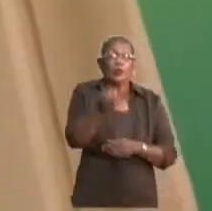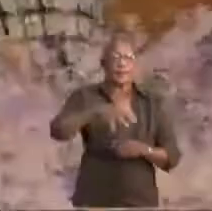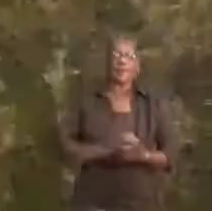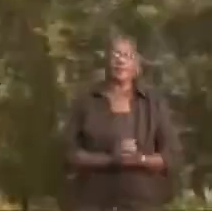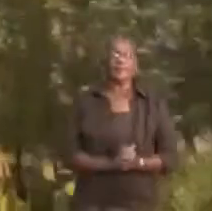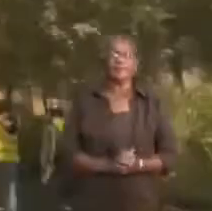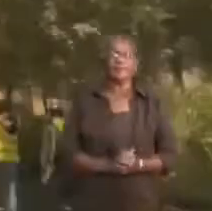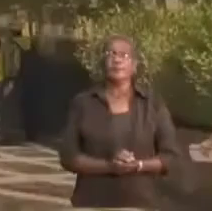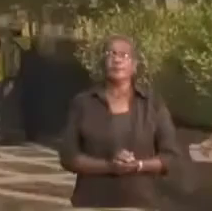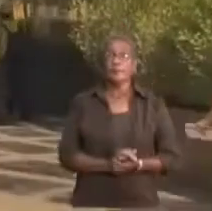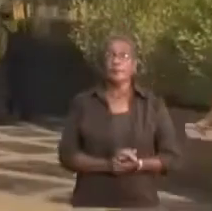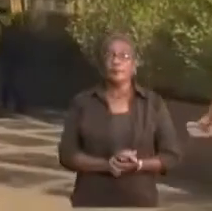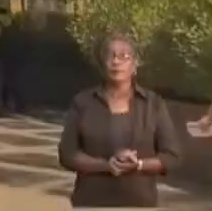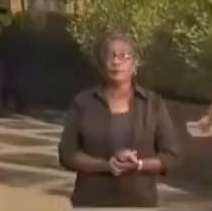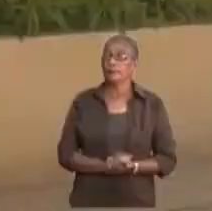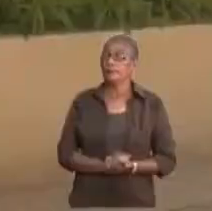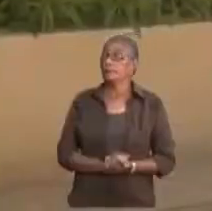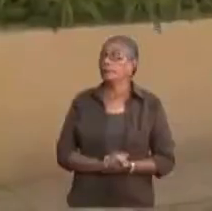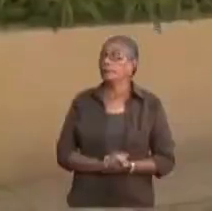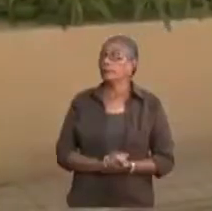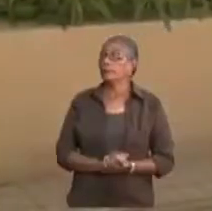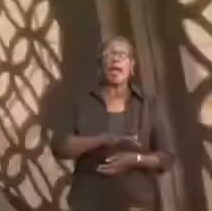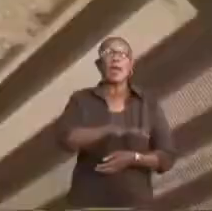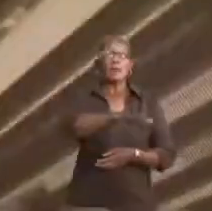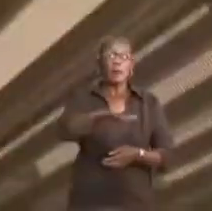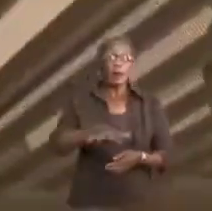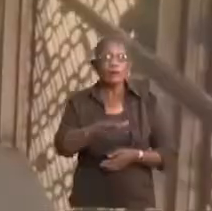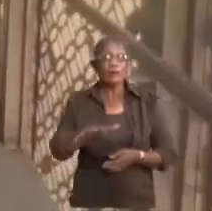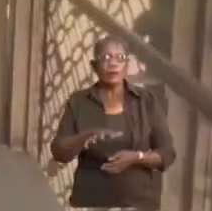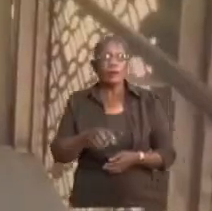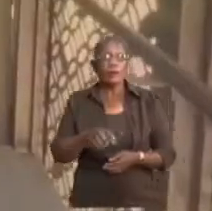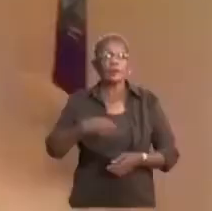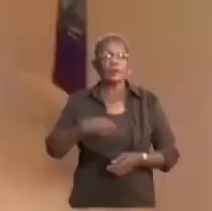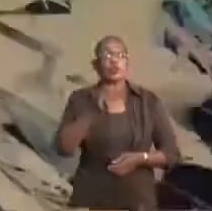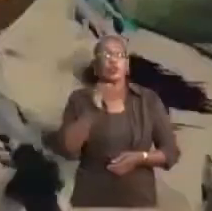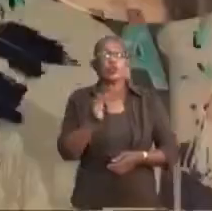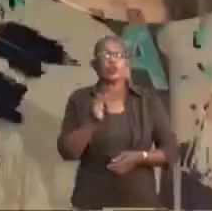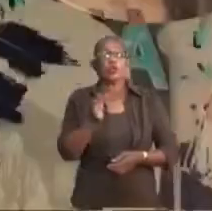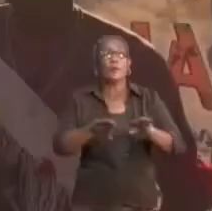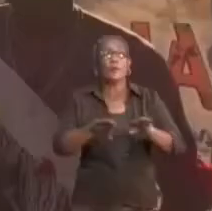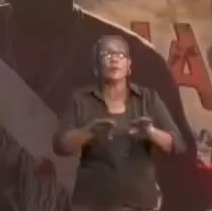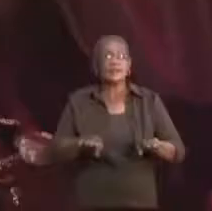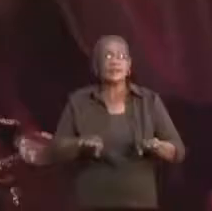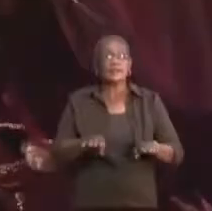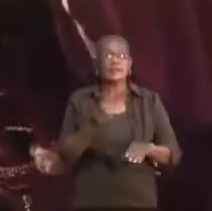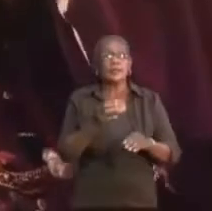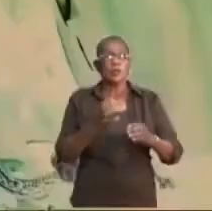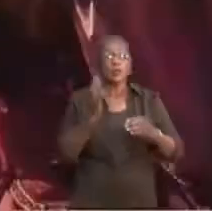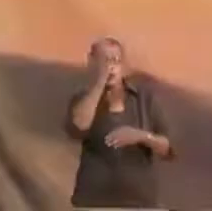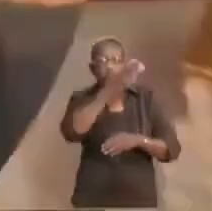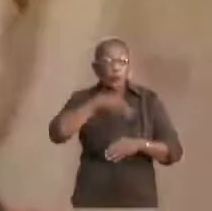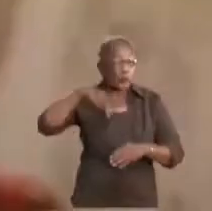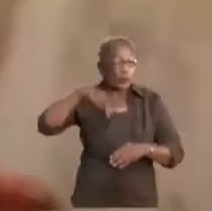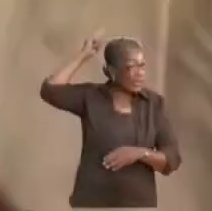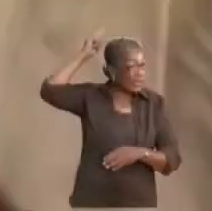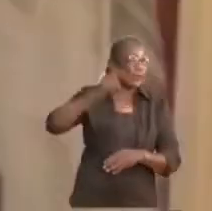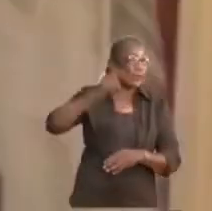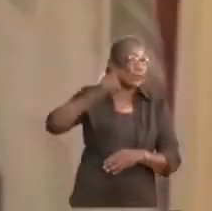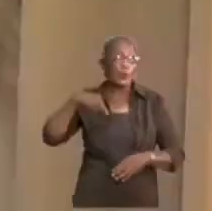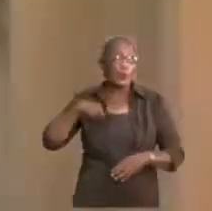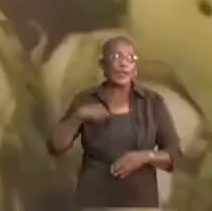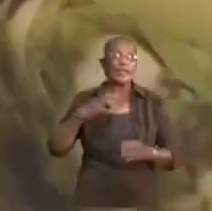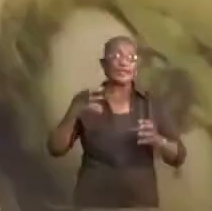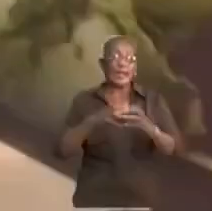Want wij gaan proberen een deel van het bedrag terug te verdienen door middel van sponsorships, door middel van